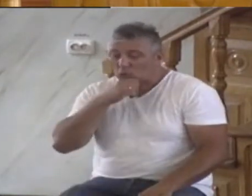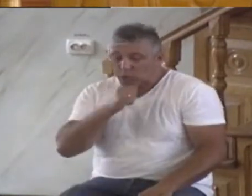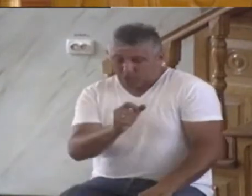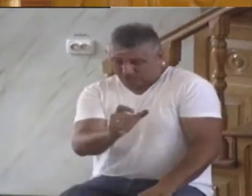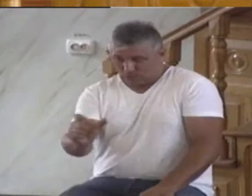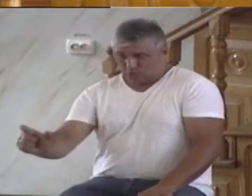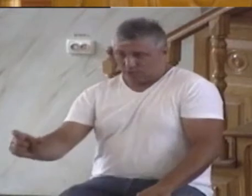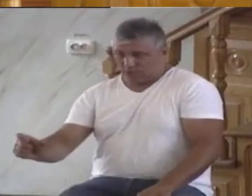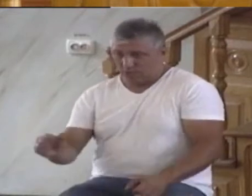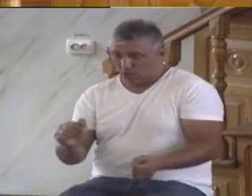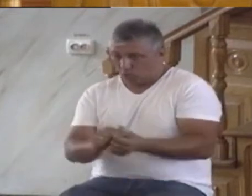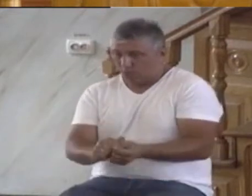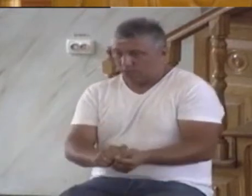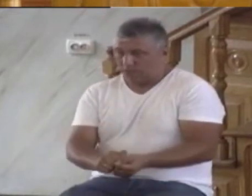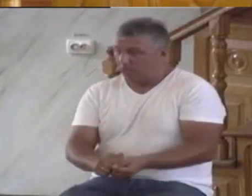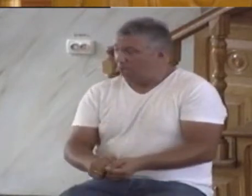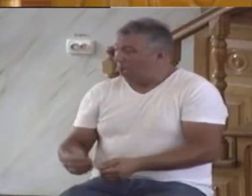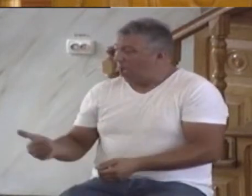был Иоанн